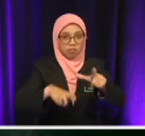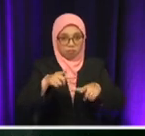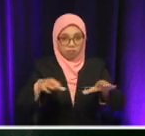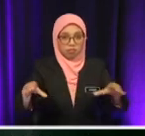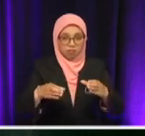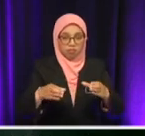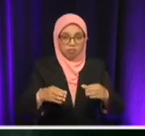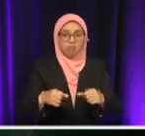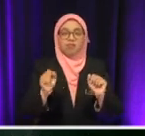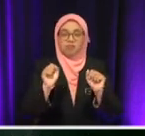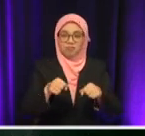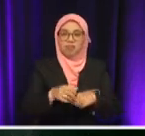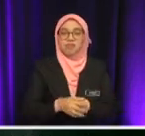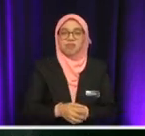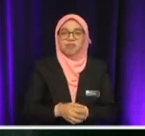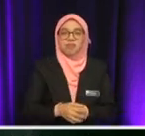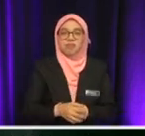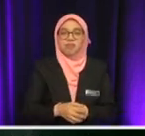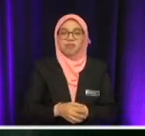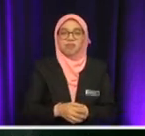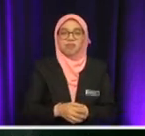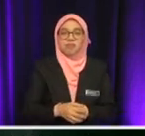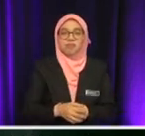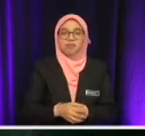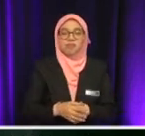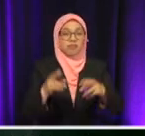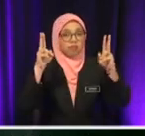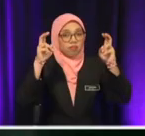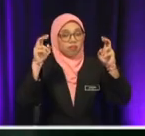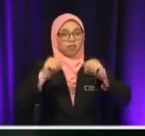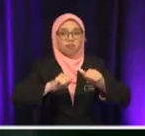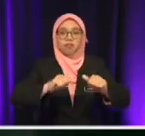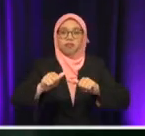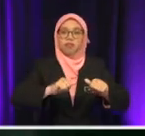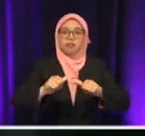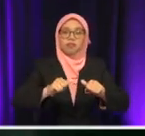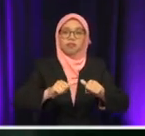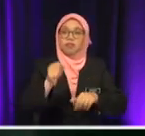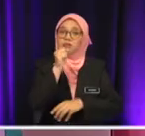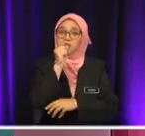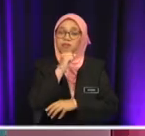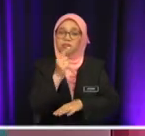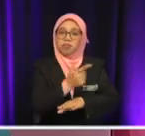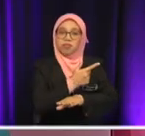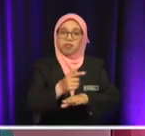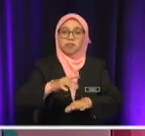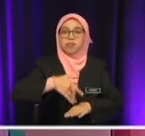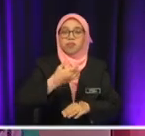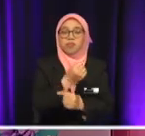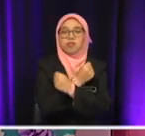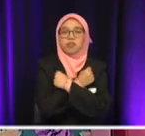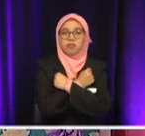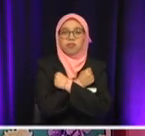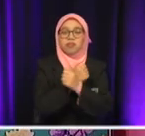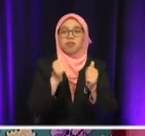Okey. Baik, kita pergi kepada tajuk aktiviti ialah menyanyikan lagu Rasa Sayang dan menggunakan alat